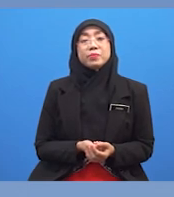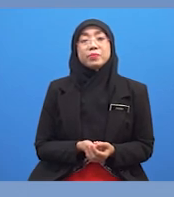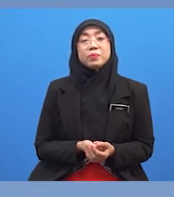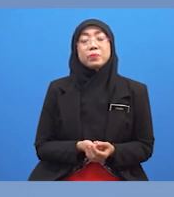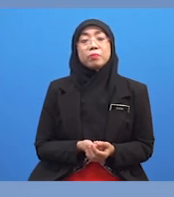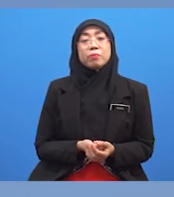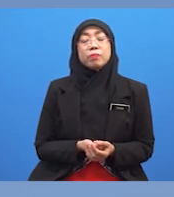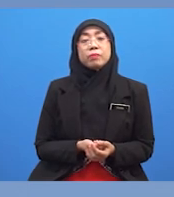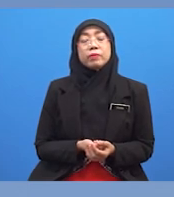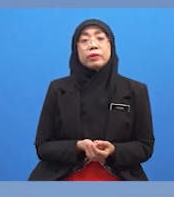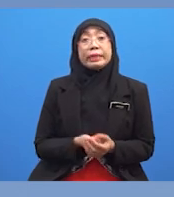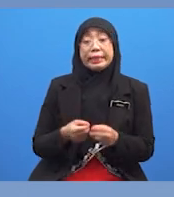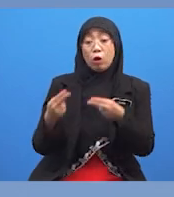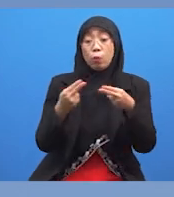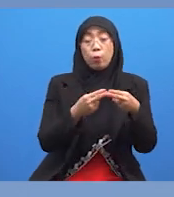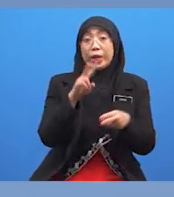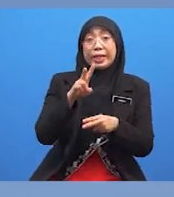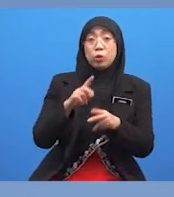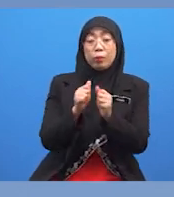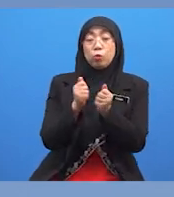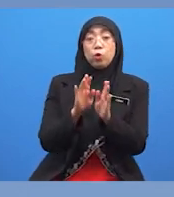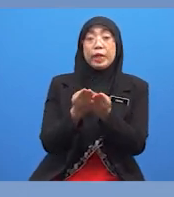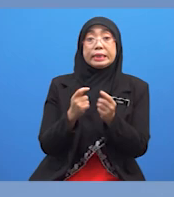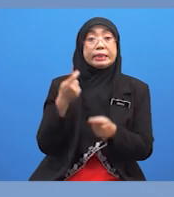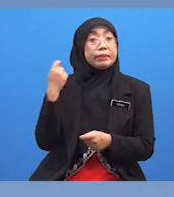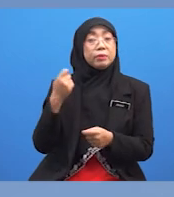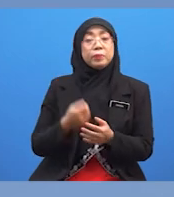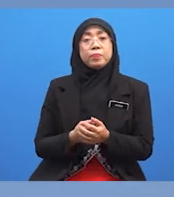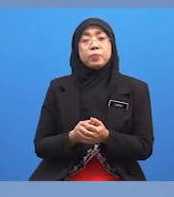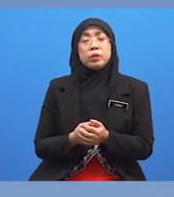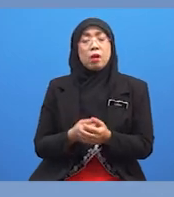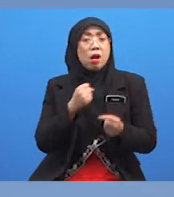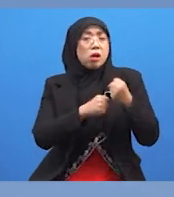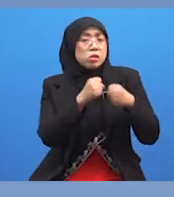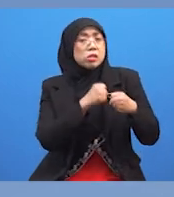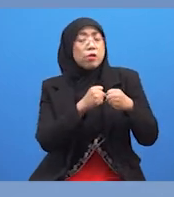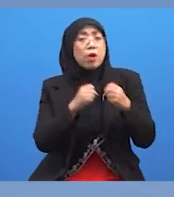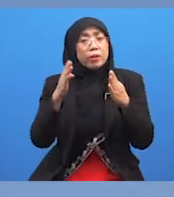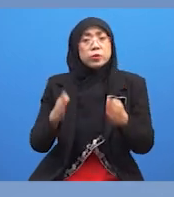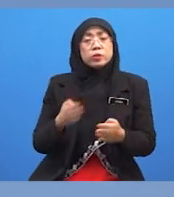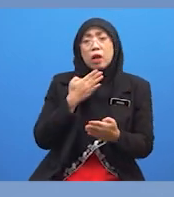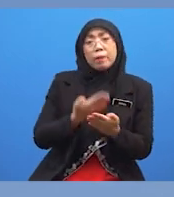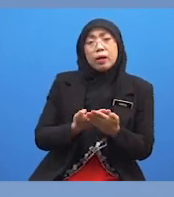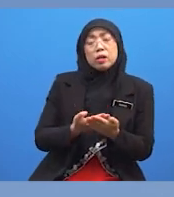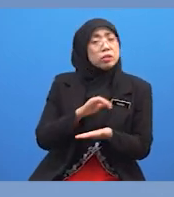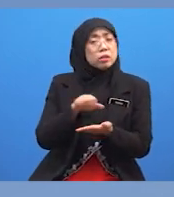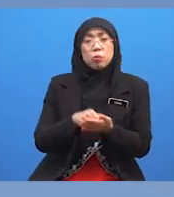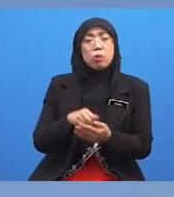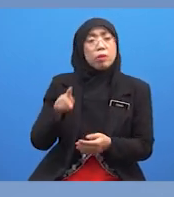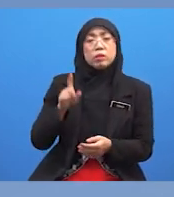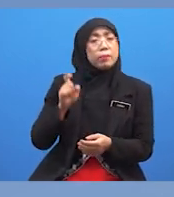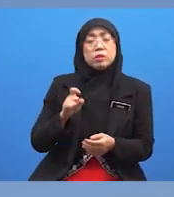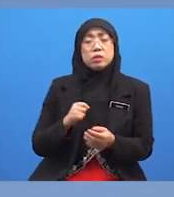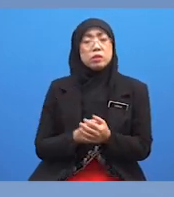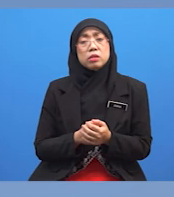menggunakan asas yang berkaitan dengan sifat-sifat manusia yang baik, maka para pelajar